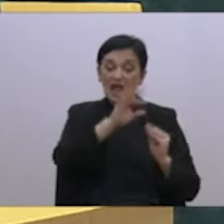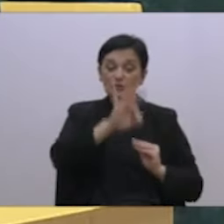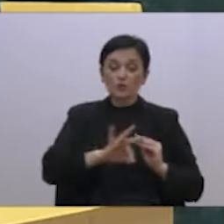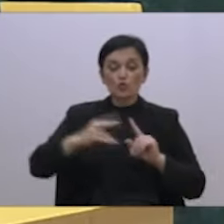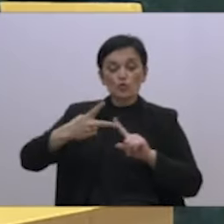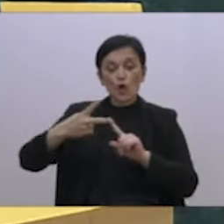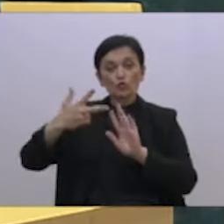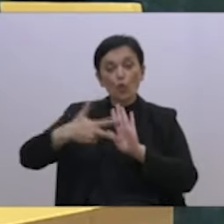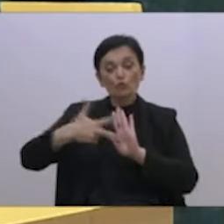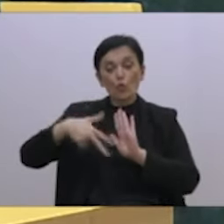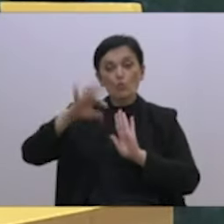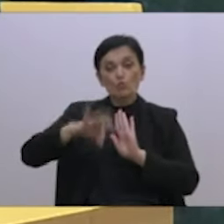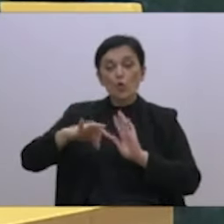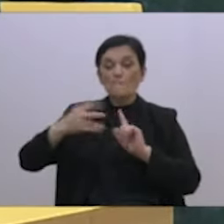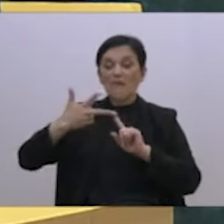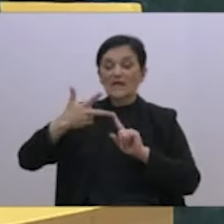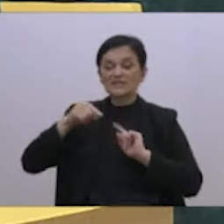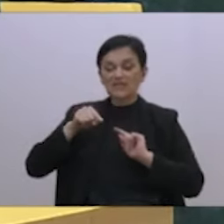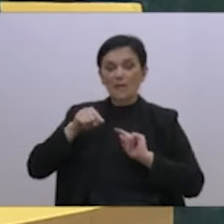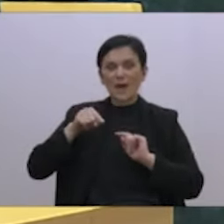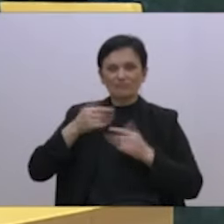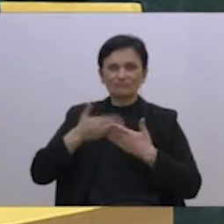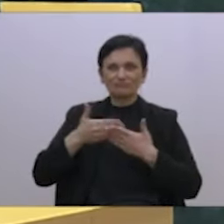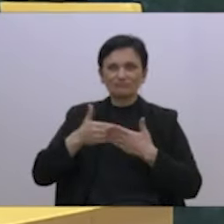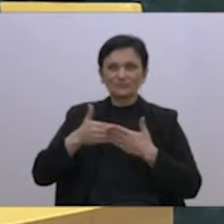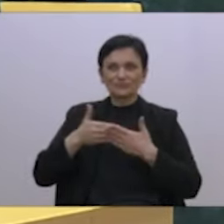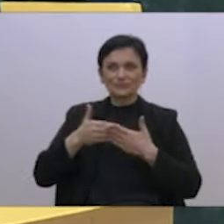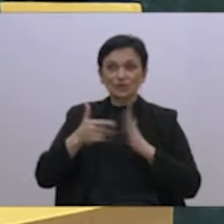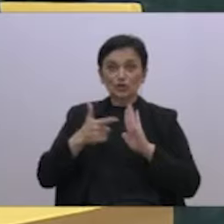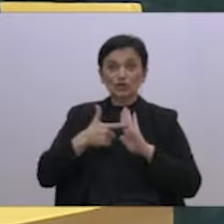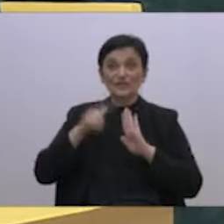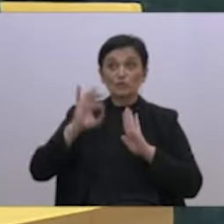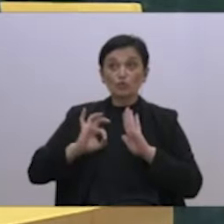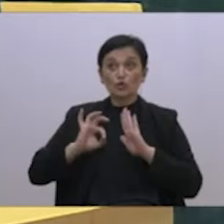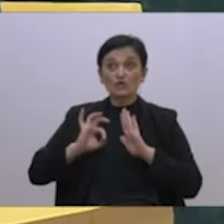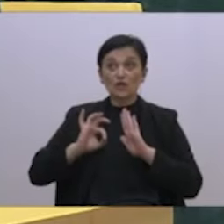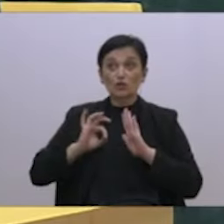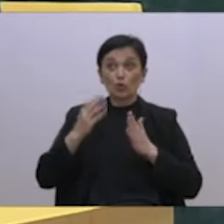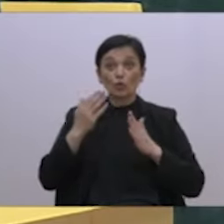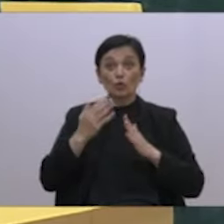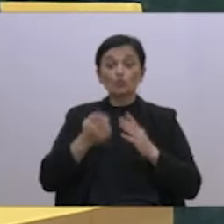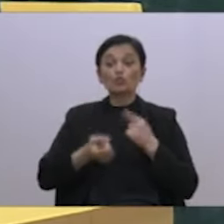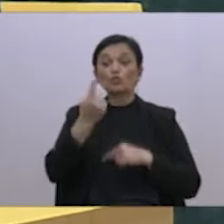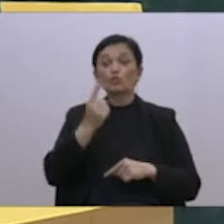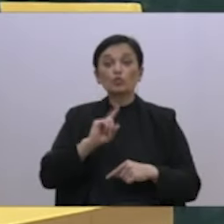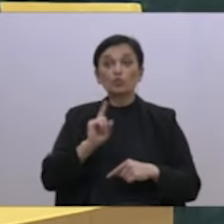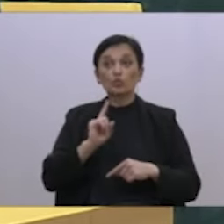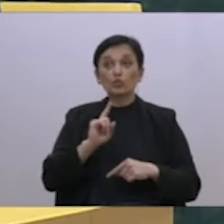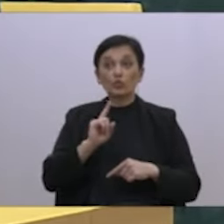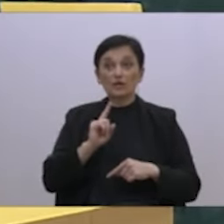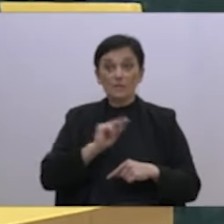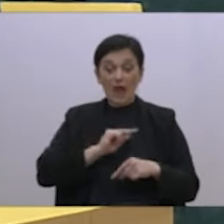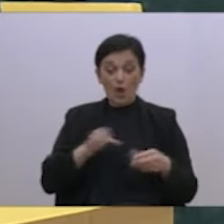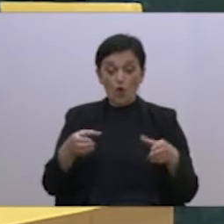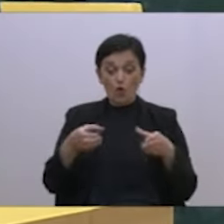მეორე 80% მესამე დაუშვათ 7% და თურმე აი ამ